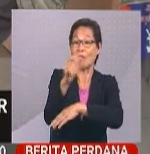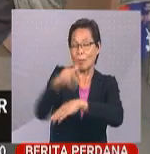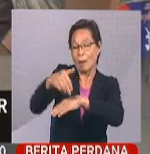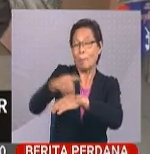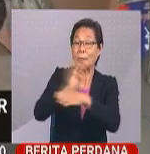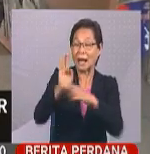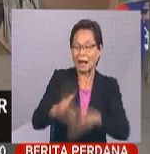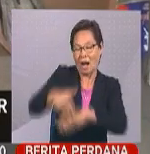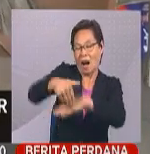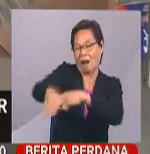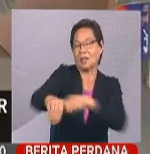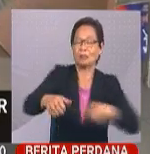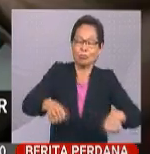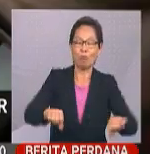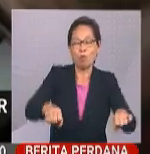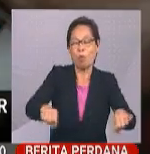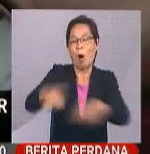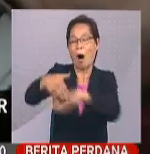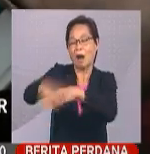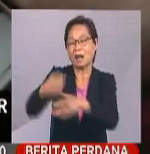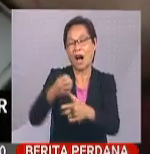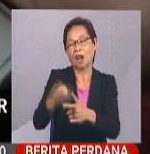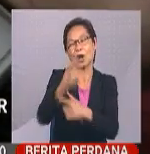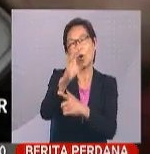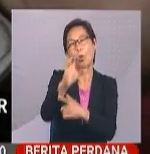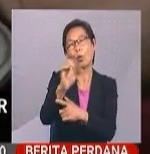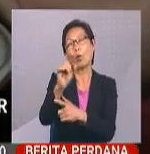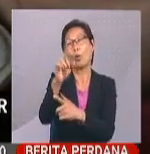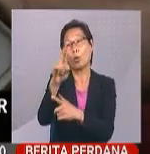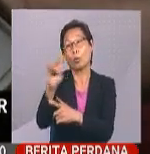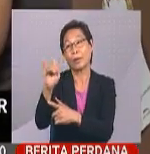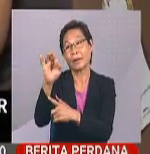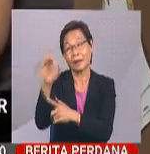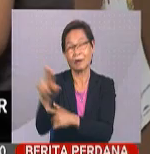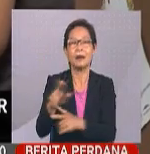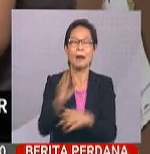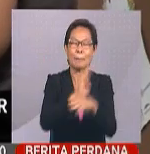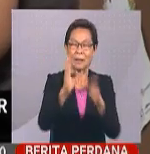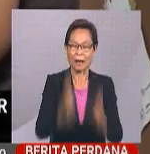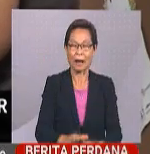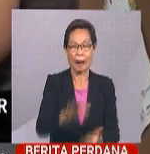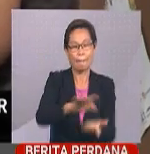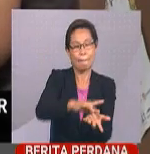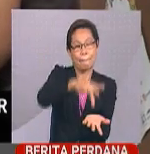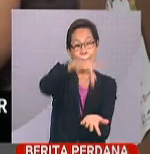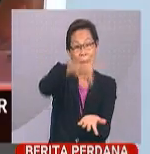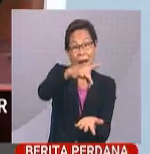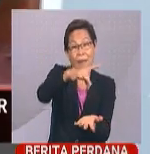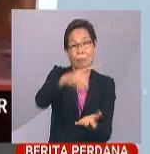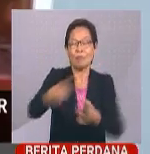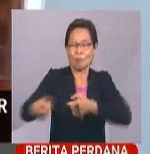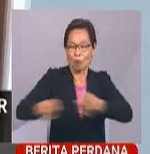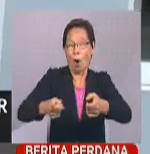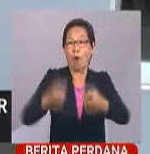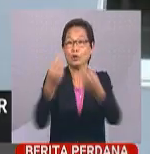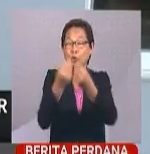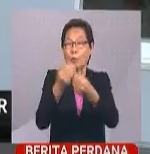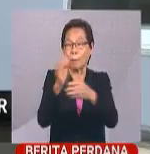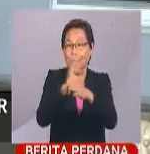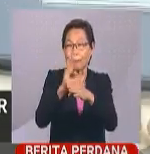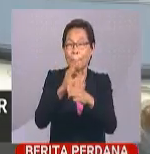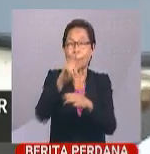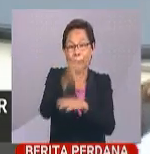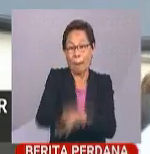peniaga dengan motosikal atau kurier. Bagi peniaga, sistem pick-up point mengawal jumlah pelanggan dalam pasar